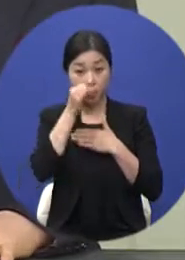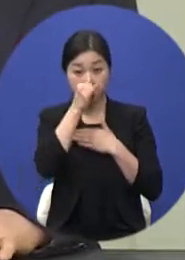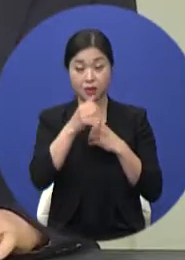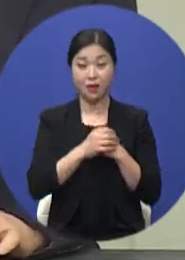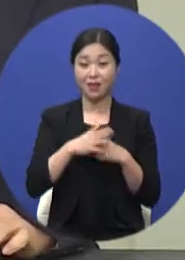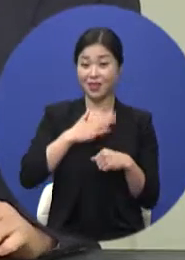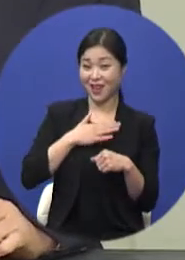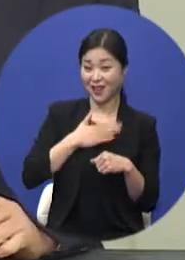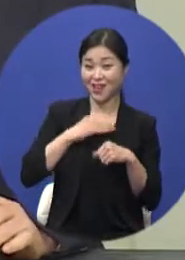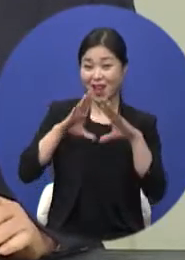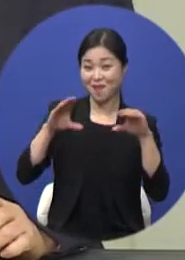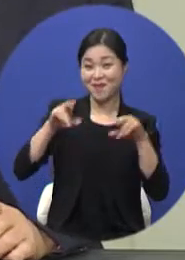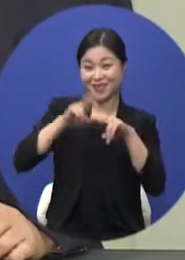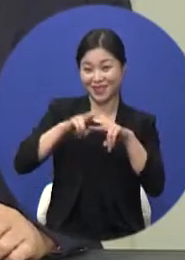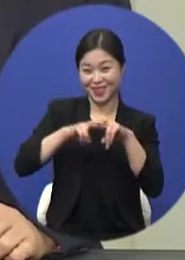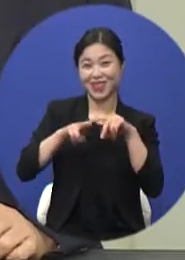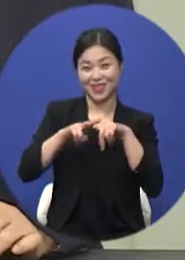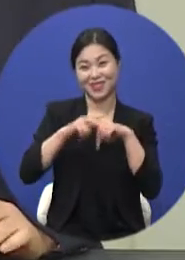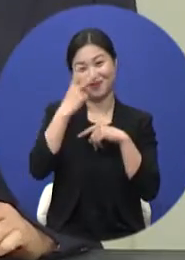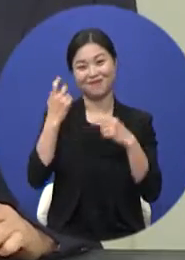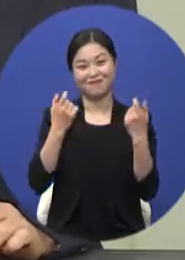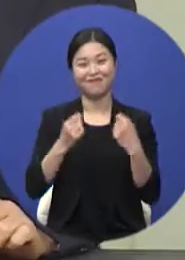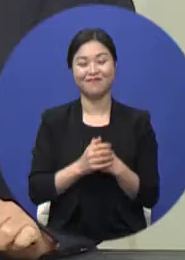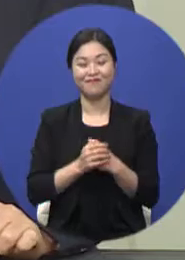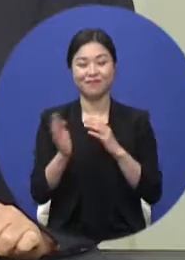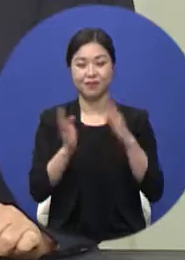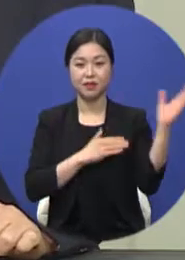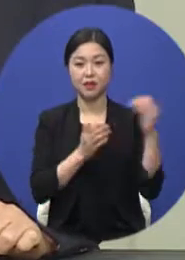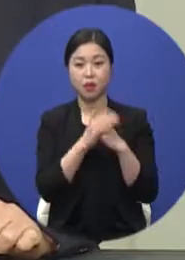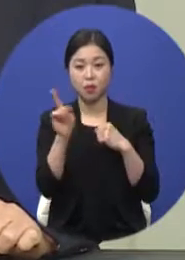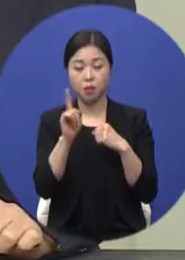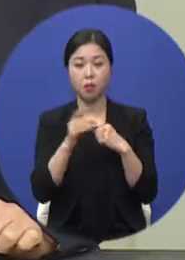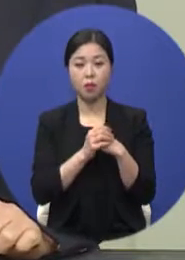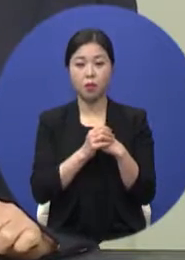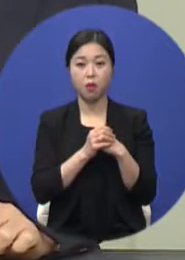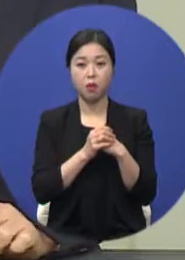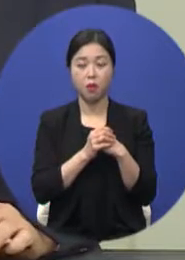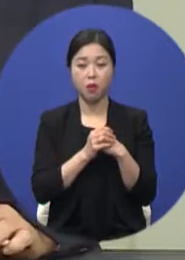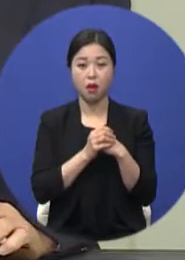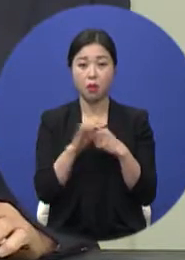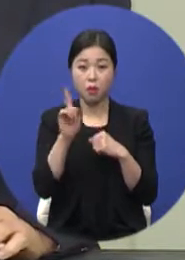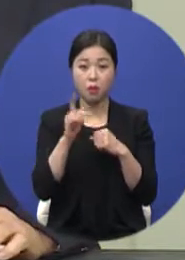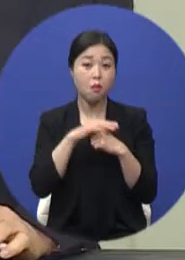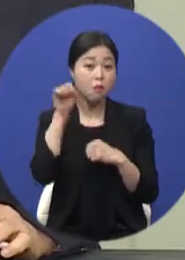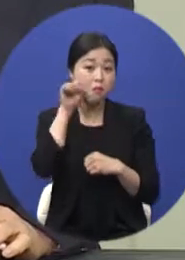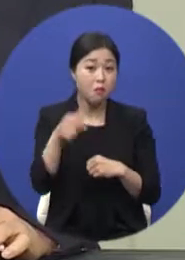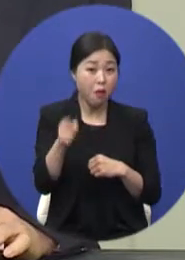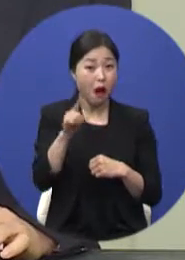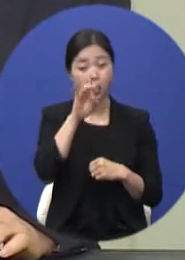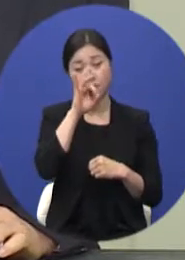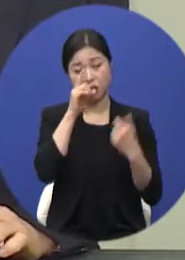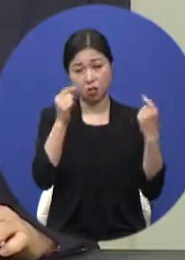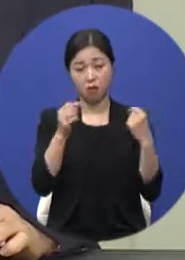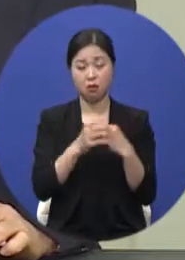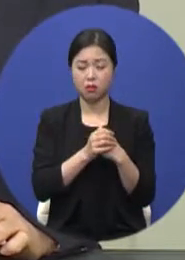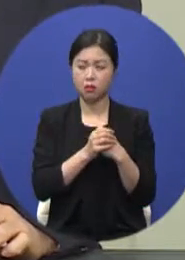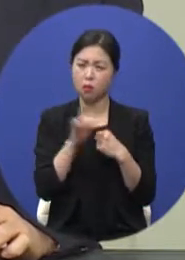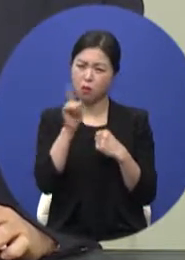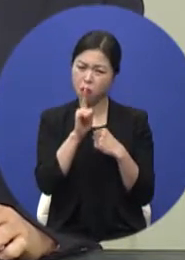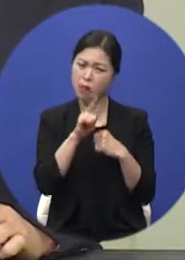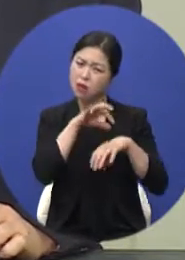의자가 샀는데 예, 제일 중요한 거는 뭐냐면은 발기가 안 돼요. 발기가 안 되고 성적인 욕구도 별로